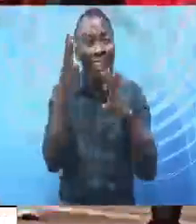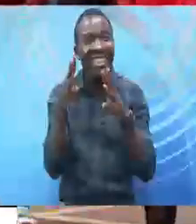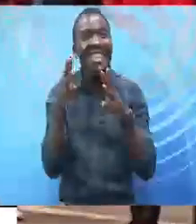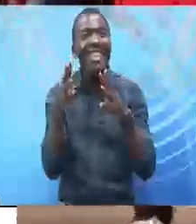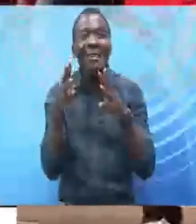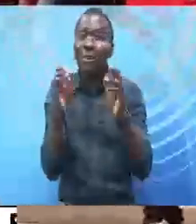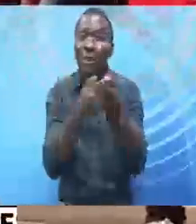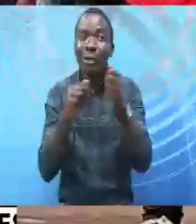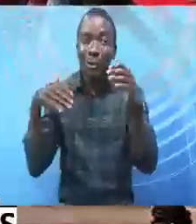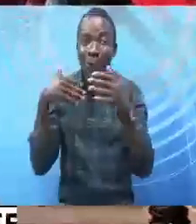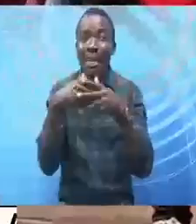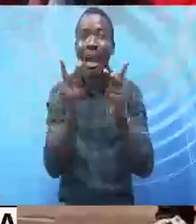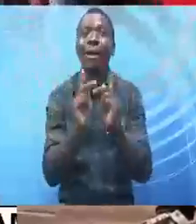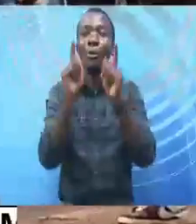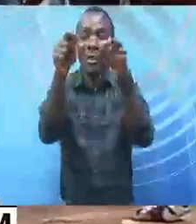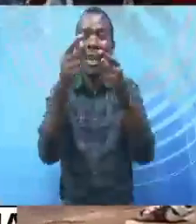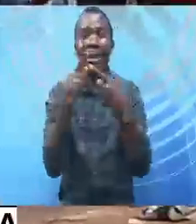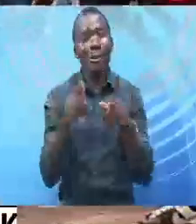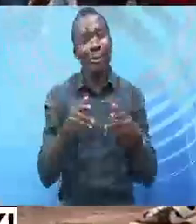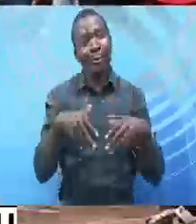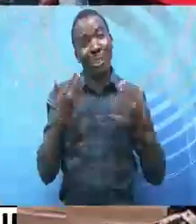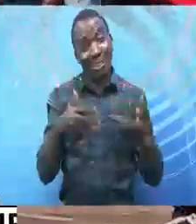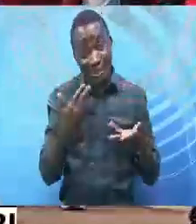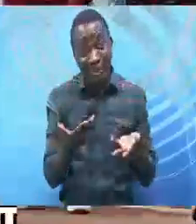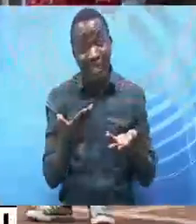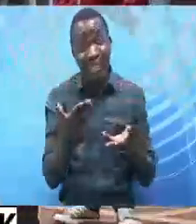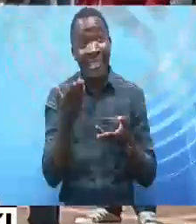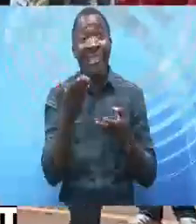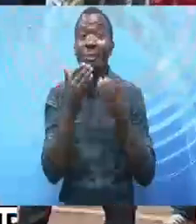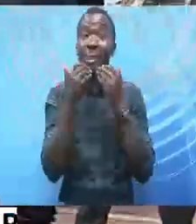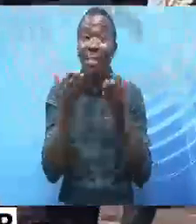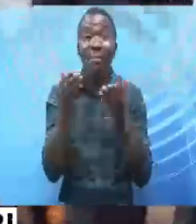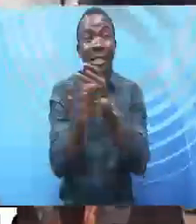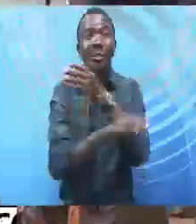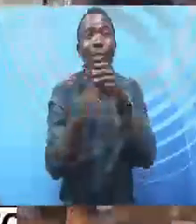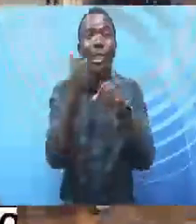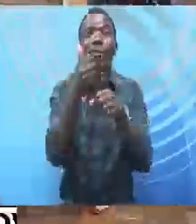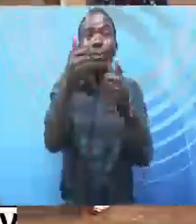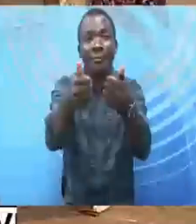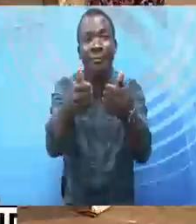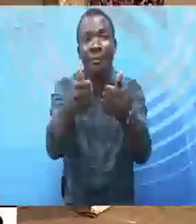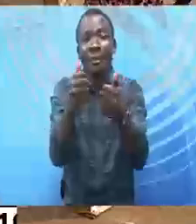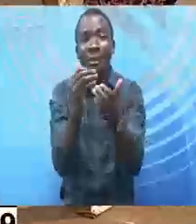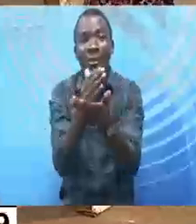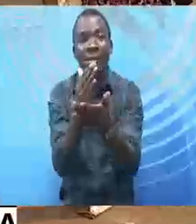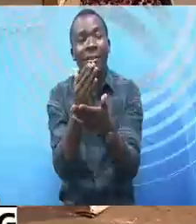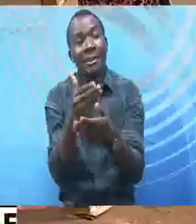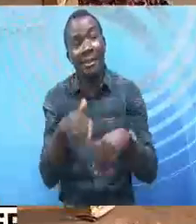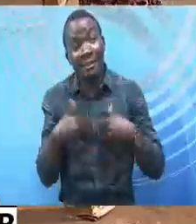tujya. Gusa twanezerewe ntacyo twashinza igihugu cyatugiriye neza. Turishimye